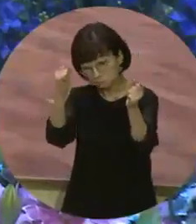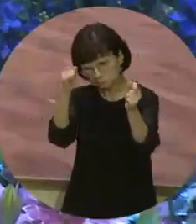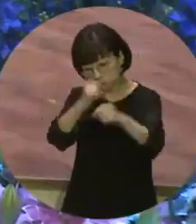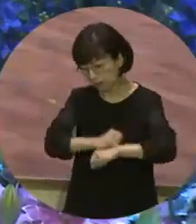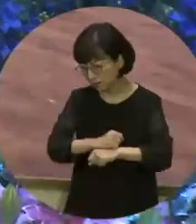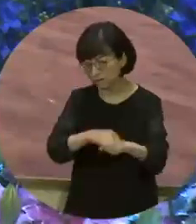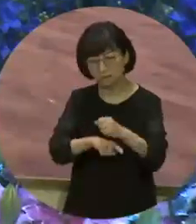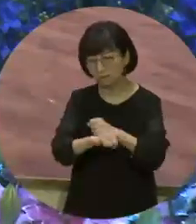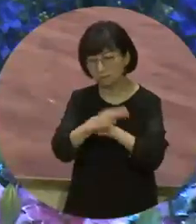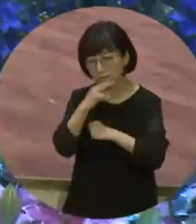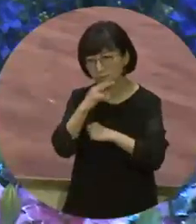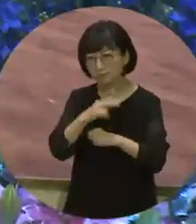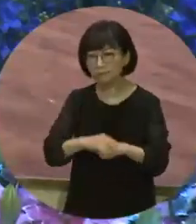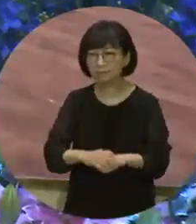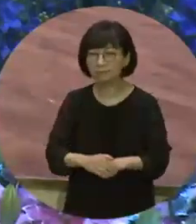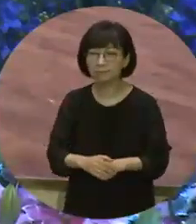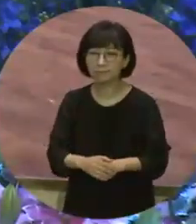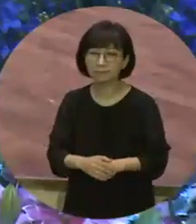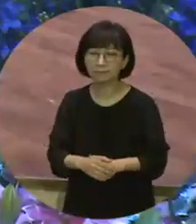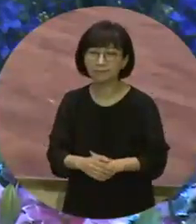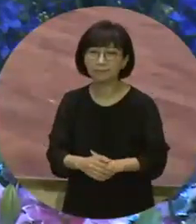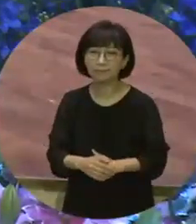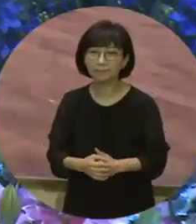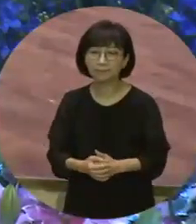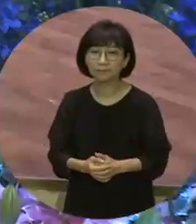하나님이 도와주시는데 어떻게 망하냐고요.